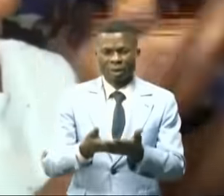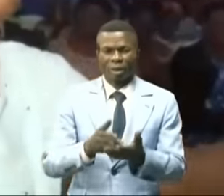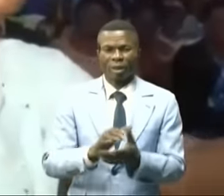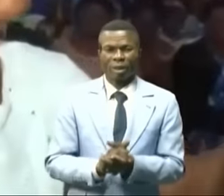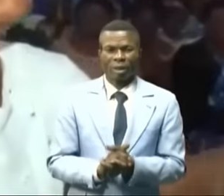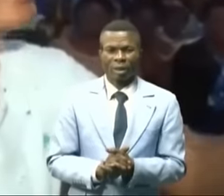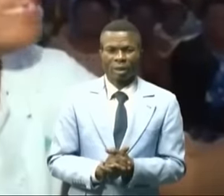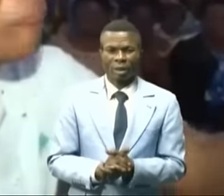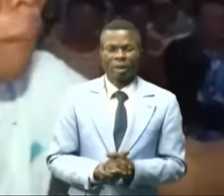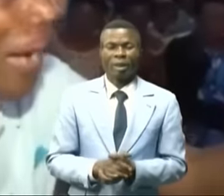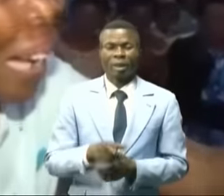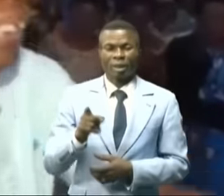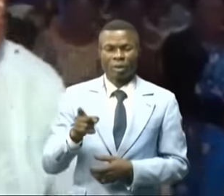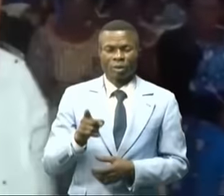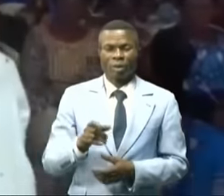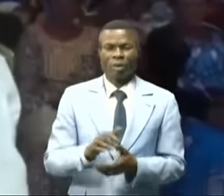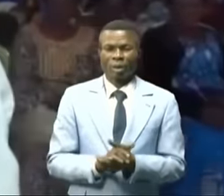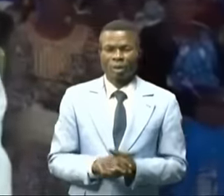bienfaiteurs.